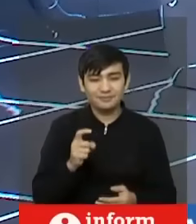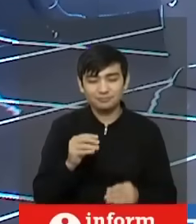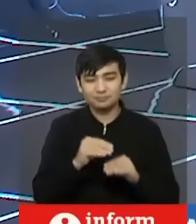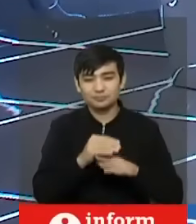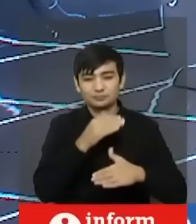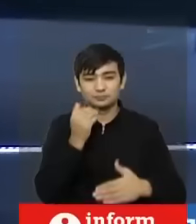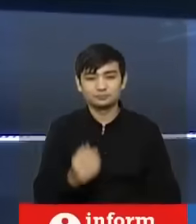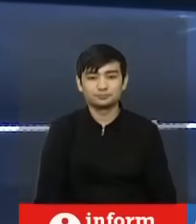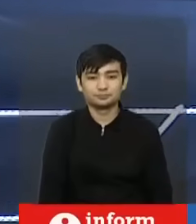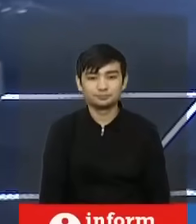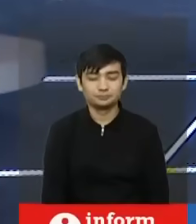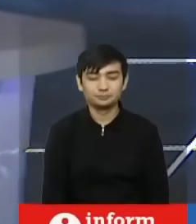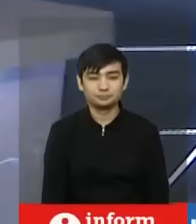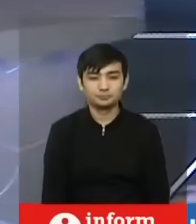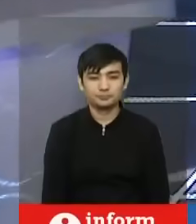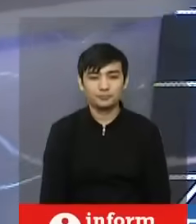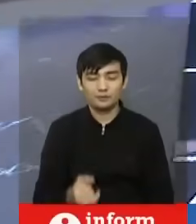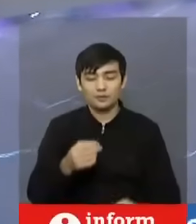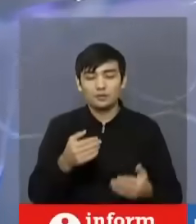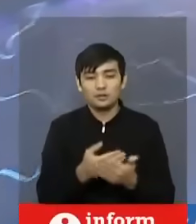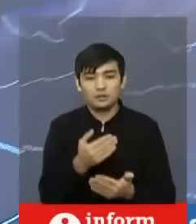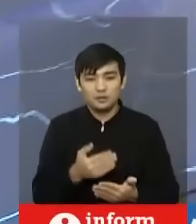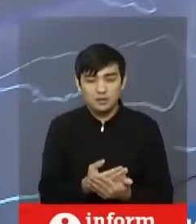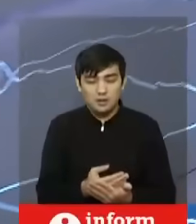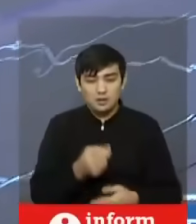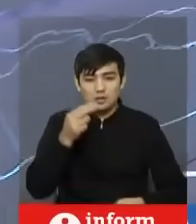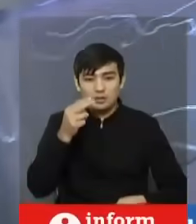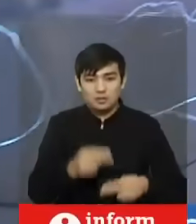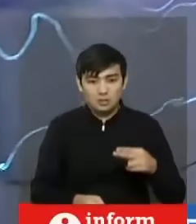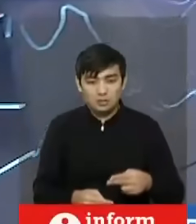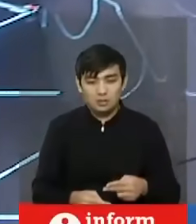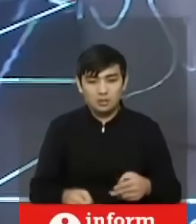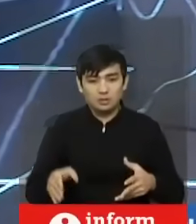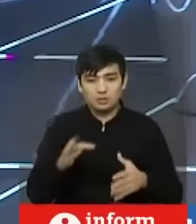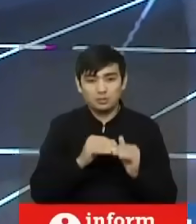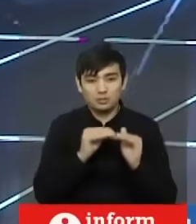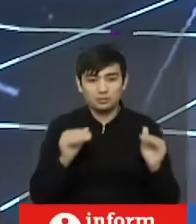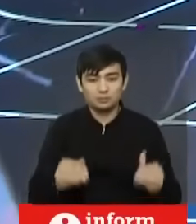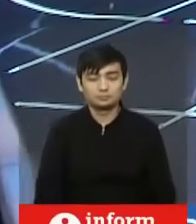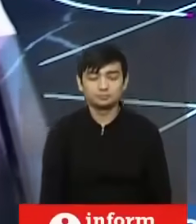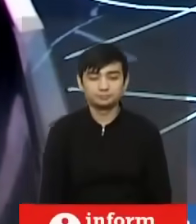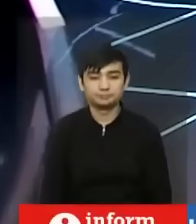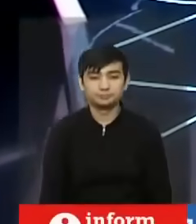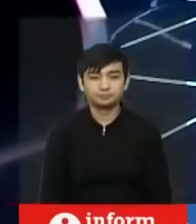қосылмаған. Информбюро ұжымының бүгінгі дайындаған жаңалықтары осымен тәмәм. Сау болыңыздар.